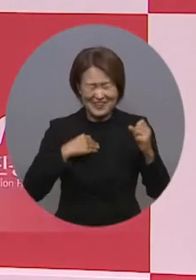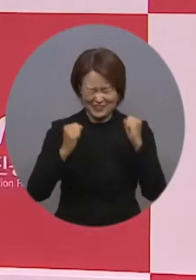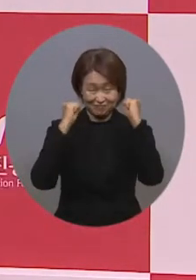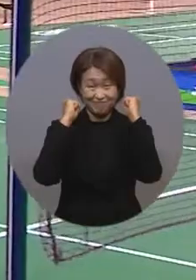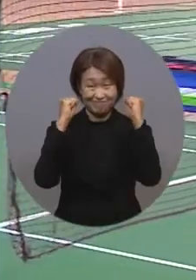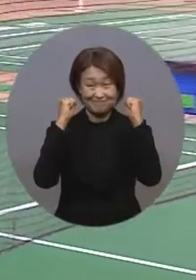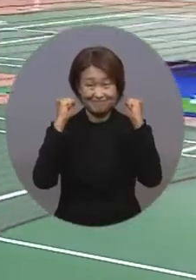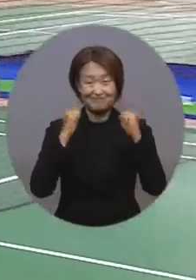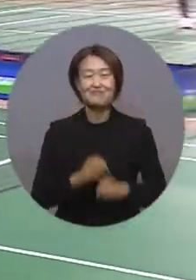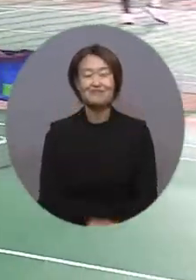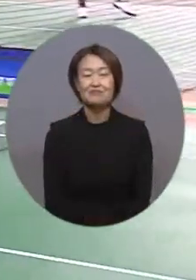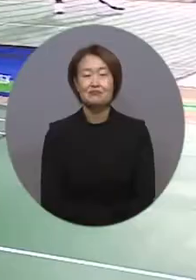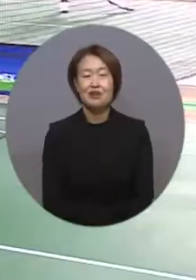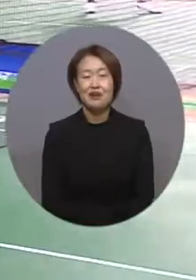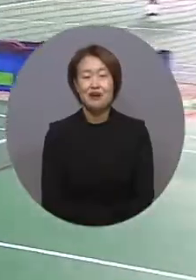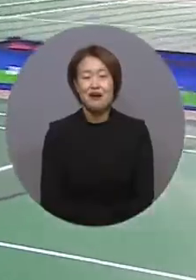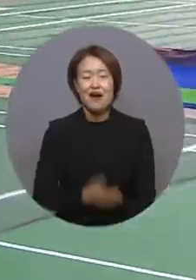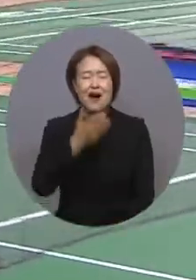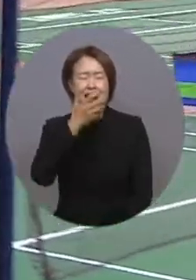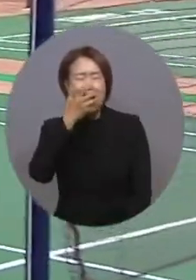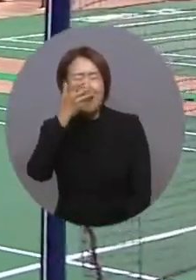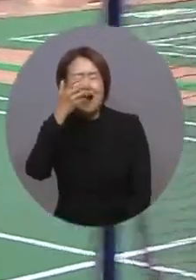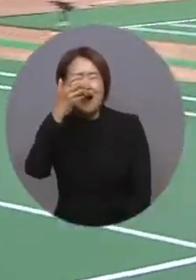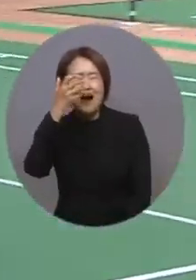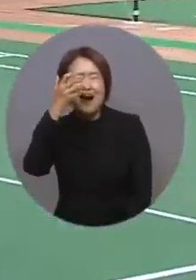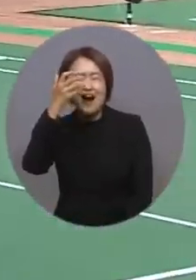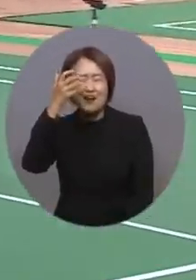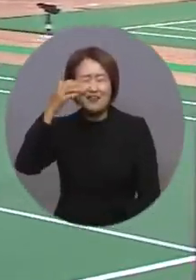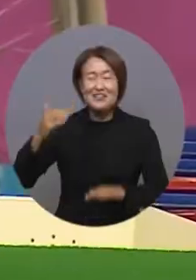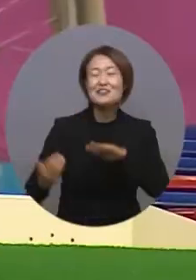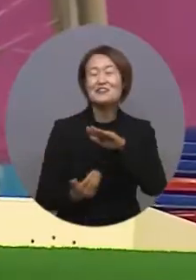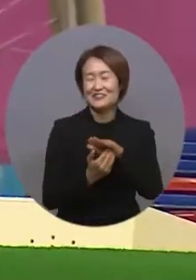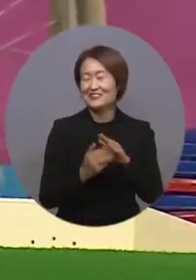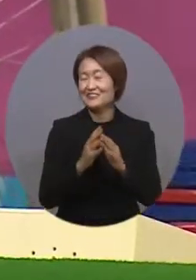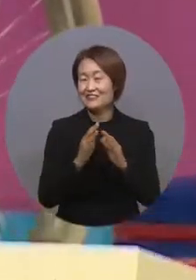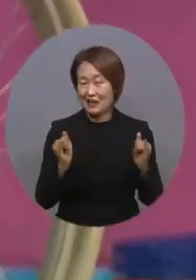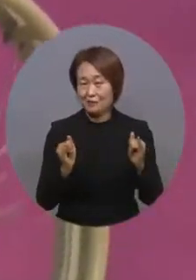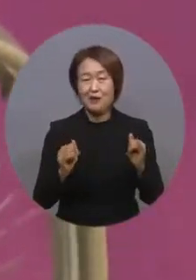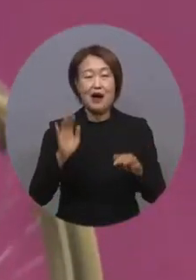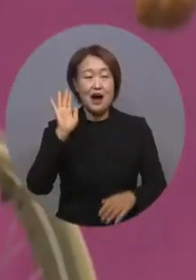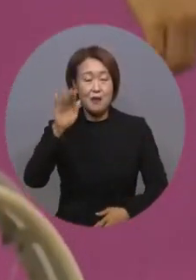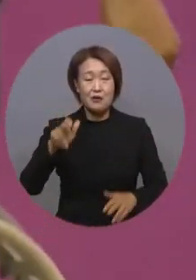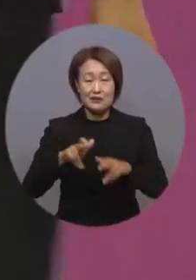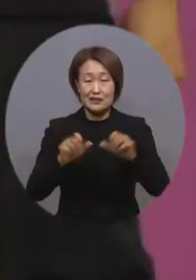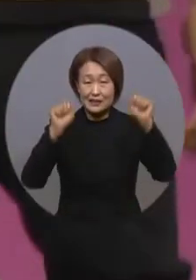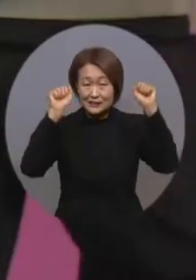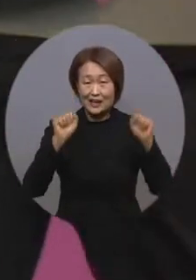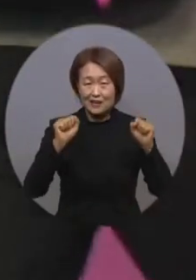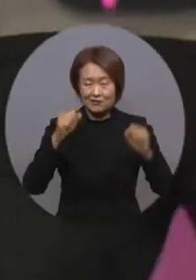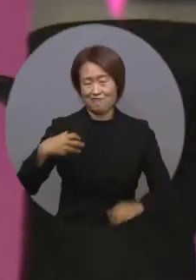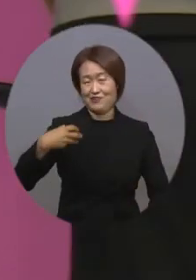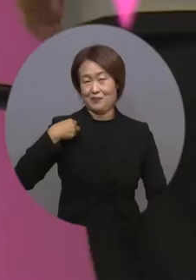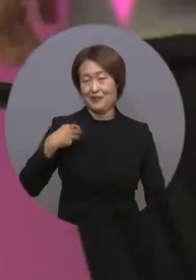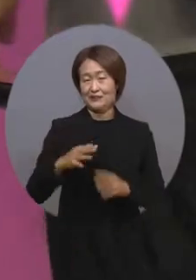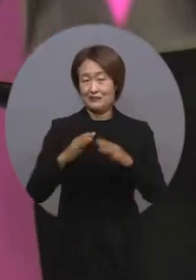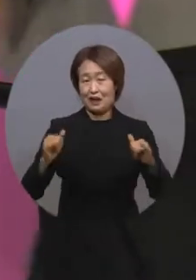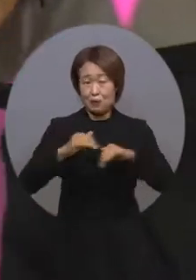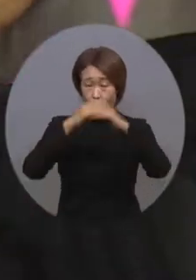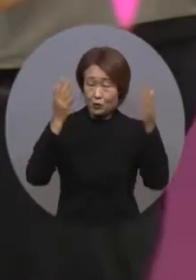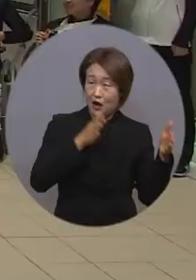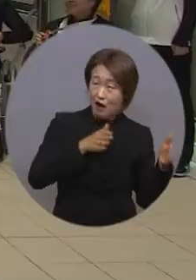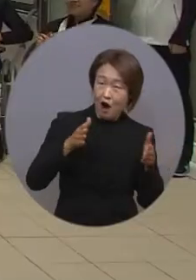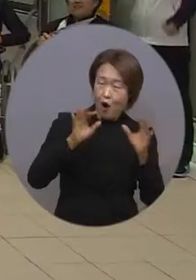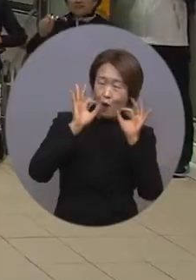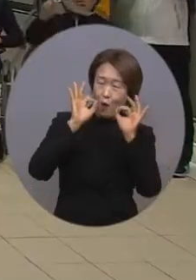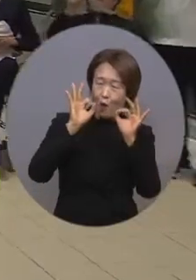해보겠습니다. 꿈을 향해 달려가는 신예 선수들. 앞으로 장애인 체육을 이끌어갈 새로운 바람에 모두의 관심이